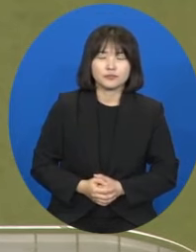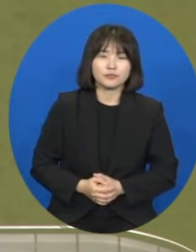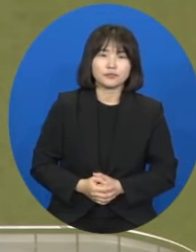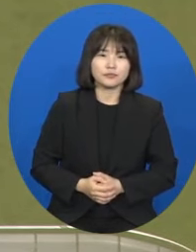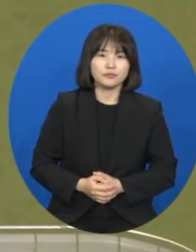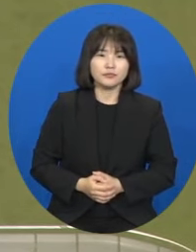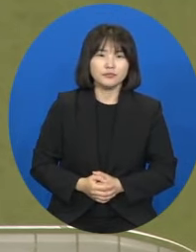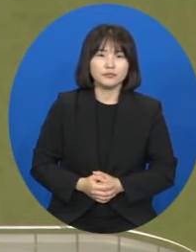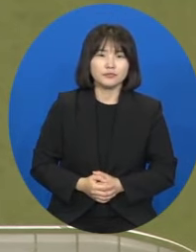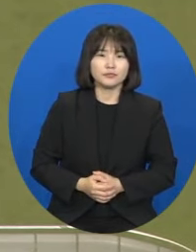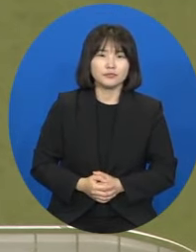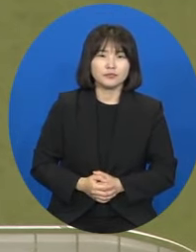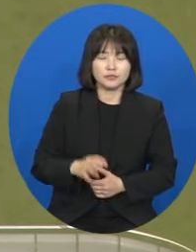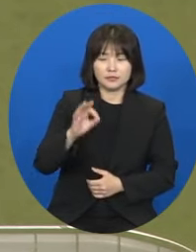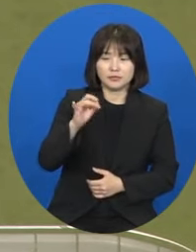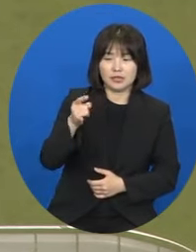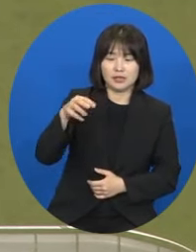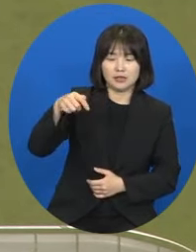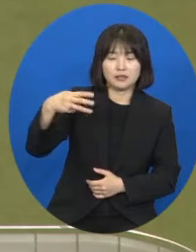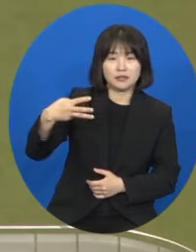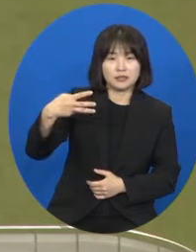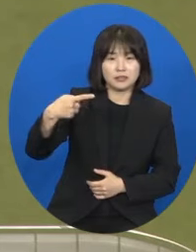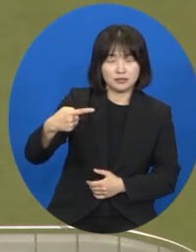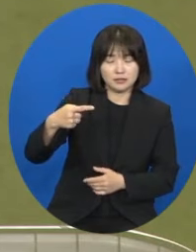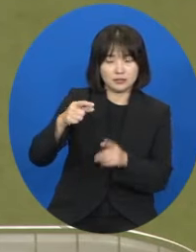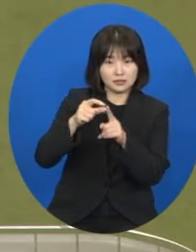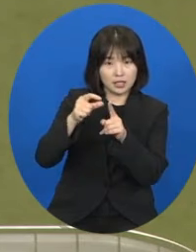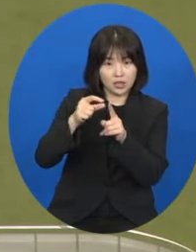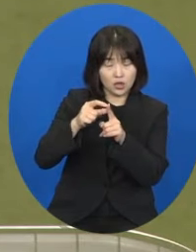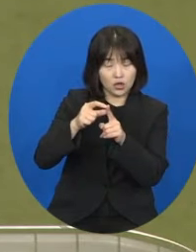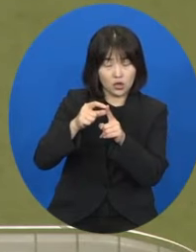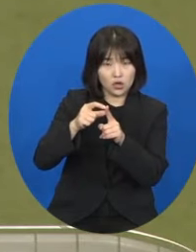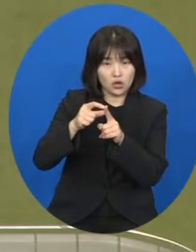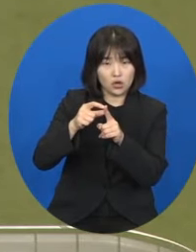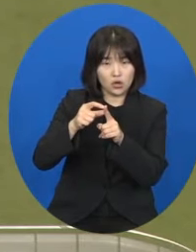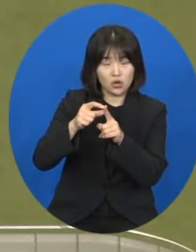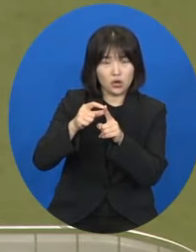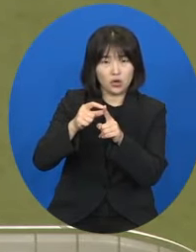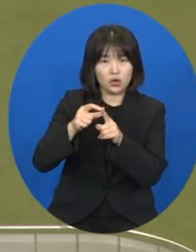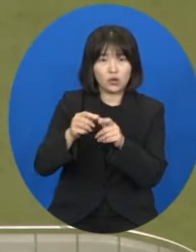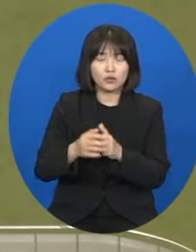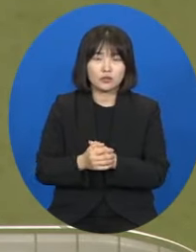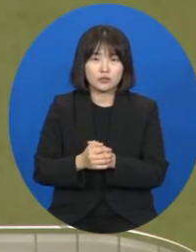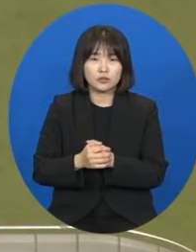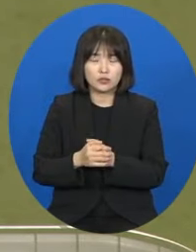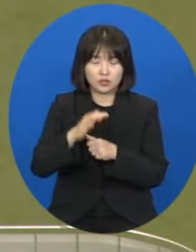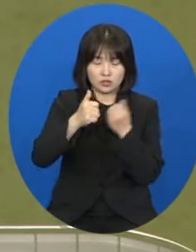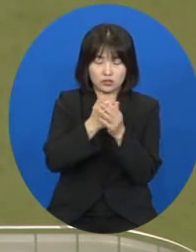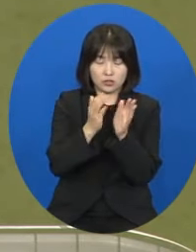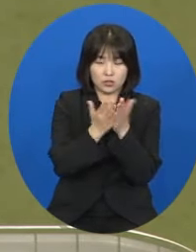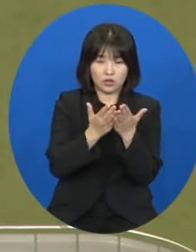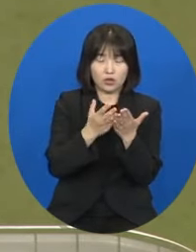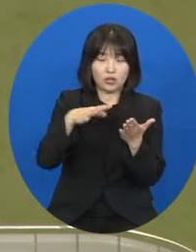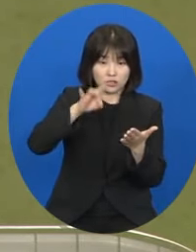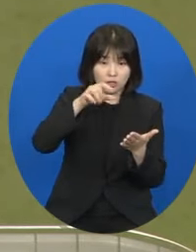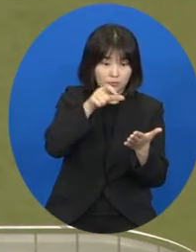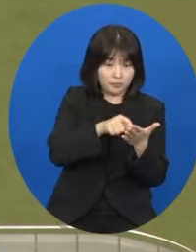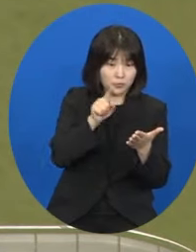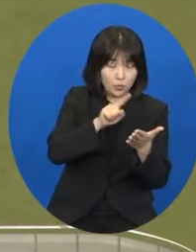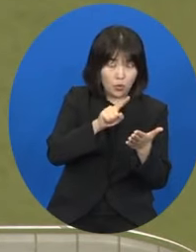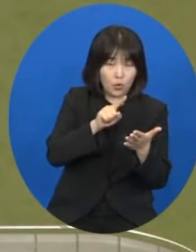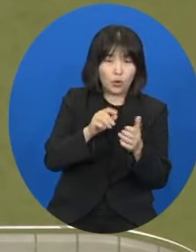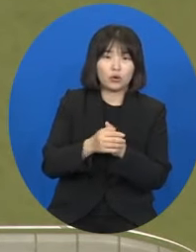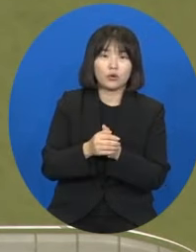이 에젤이라는 단어가 가장 먼저 성경에 쓰인 때는 바로 돕는 배필이라는 표현 쓸 때 아담에게 하와를